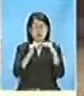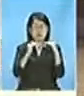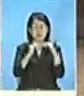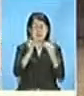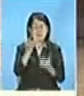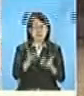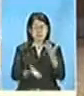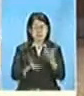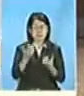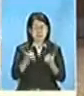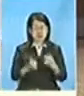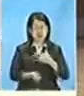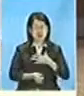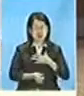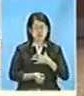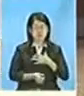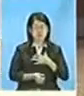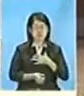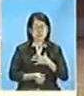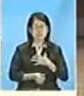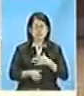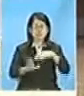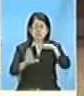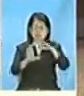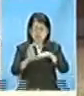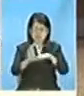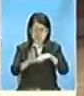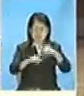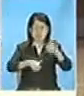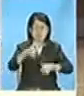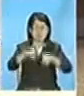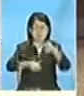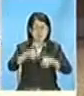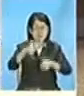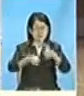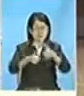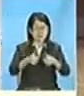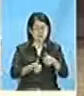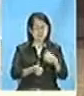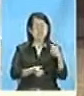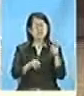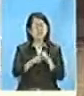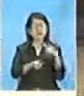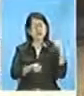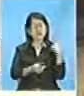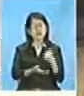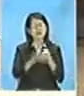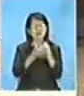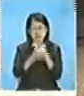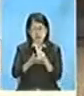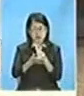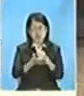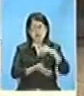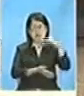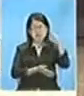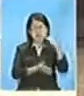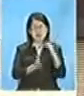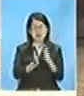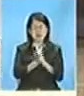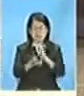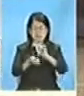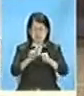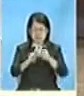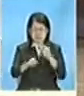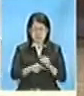มได้เสนอตัวเพื่อที่จะอาสามาทำงานรับใช้พี่และเพื่อนในตำแหน่ง